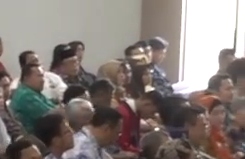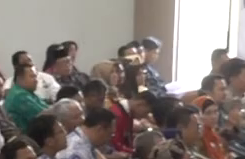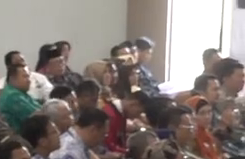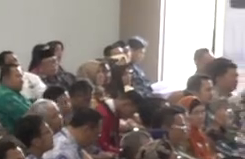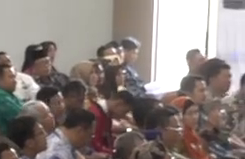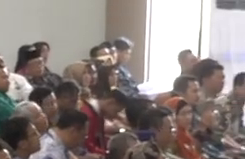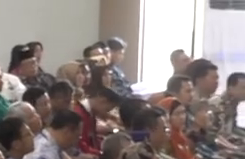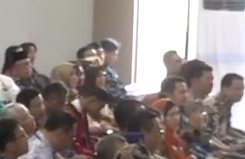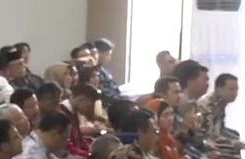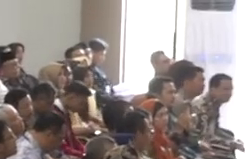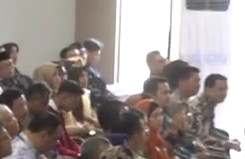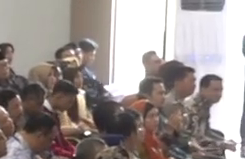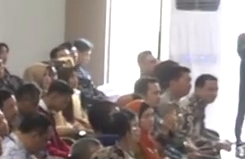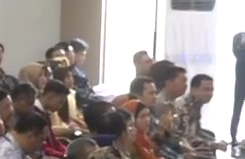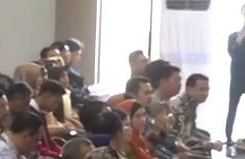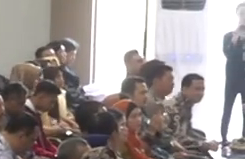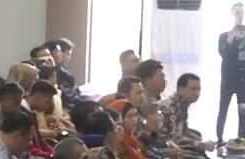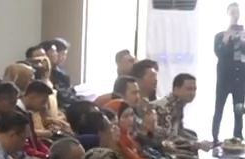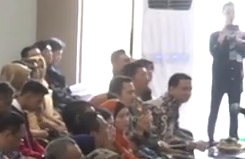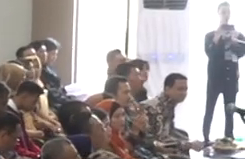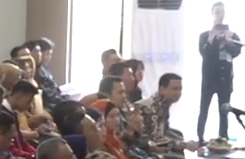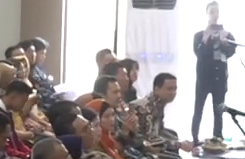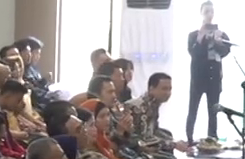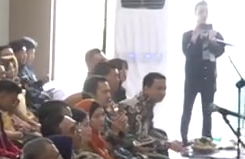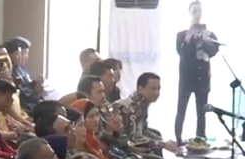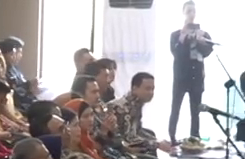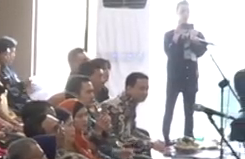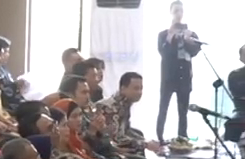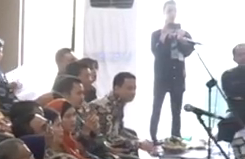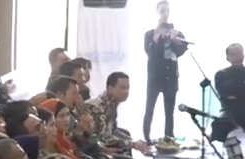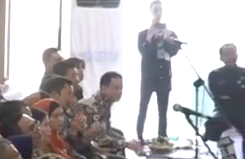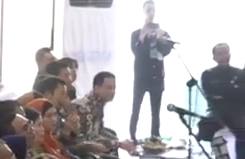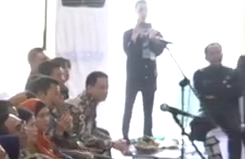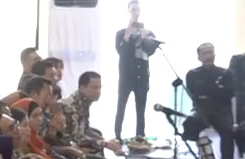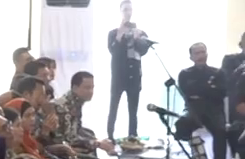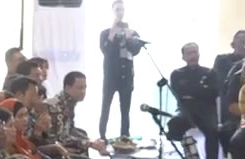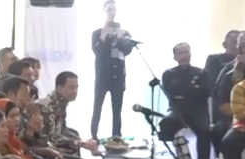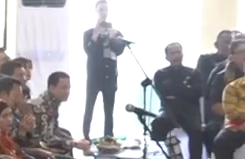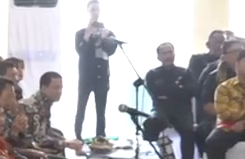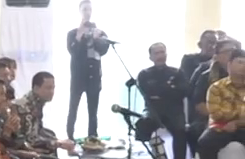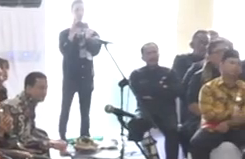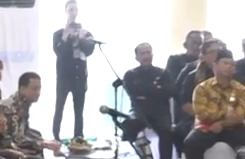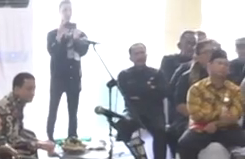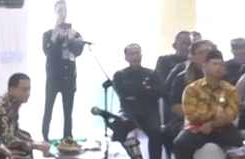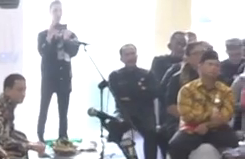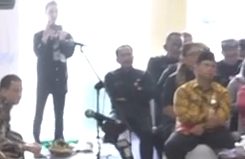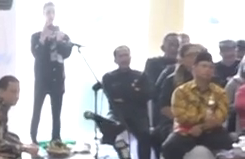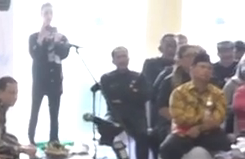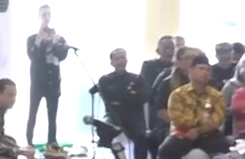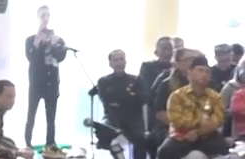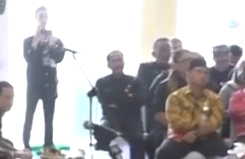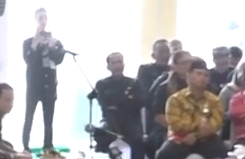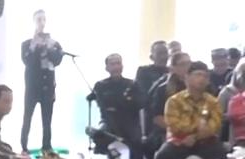Salah satunya obligasi tapi enggak papa saya sampaikan bola di mana Pak Ganjar bola di DPRD